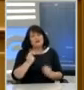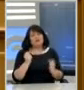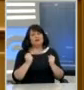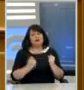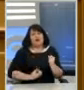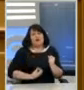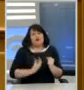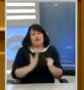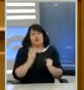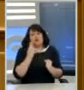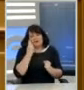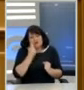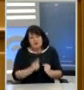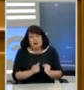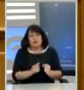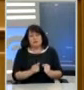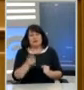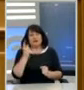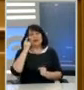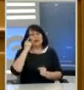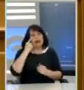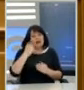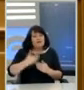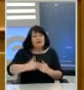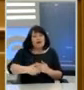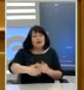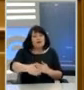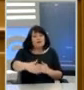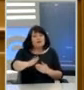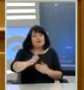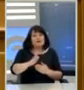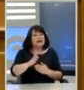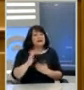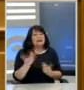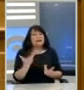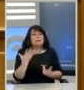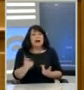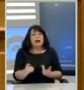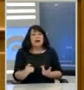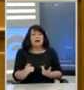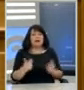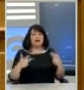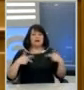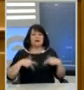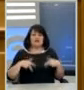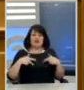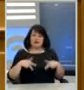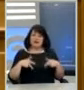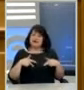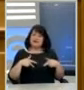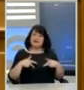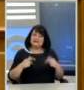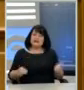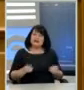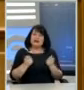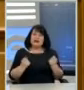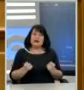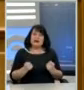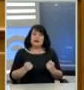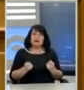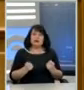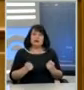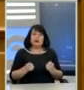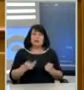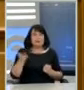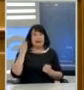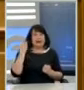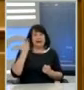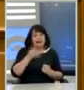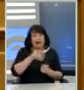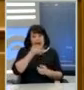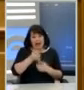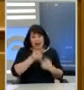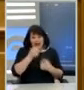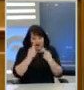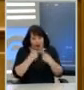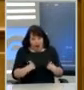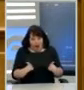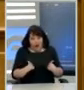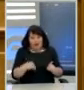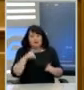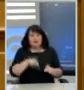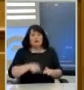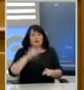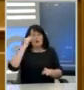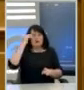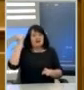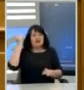Καταλαβαίνουν πως έχουν μπροστά τους μια κυβέρνηση που κάνει πως ξέχασε όσα έλεγε, αλλά δεν